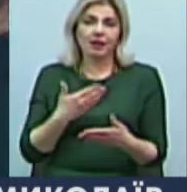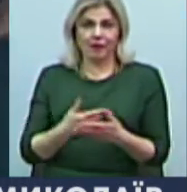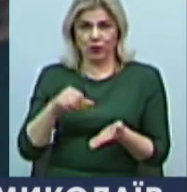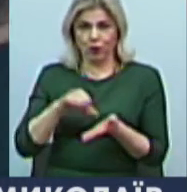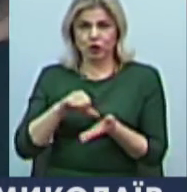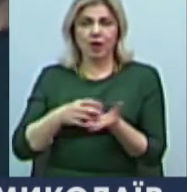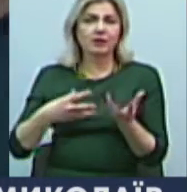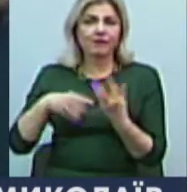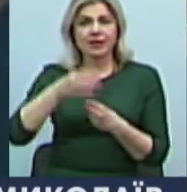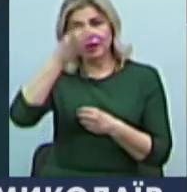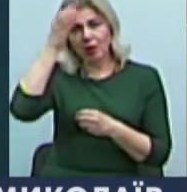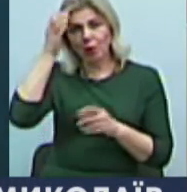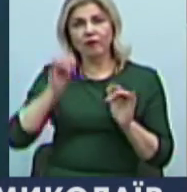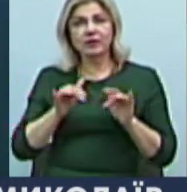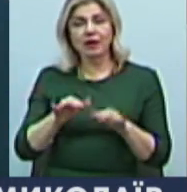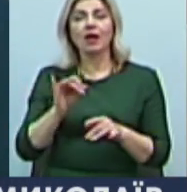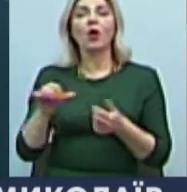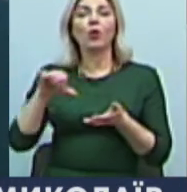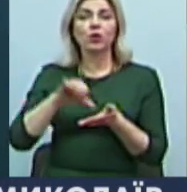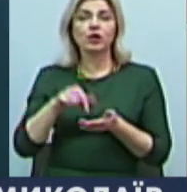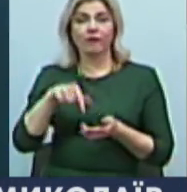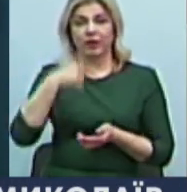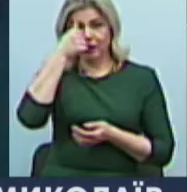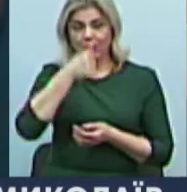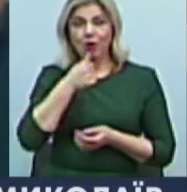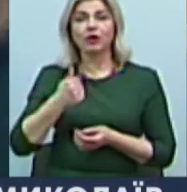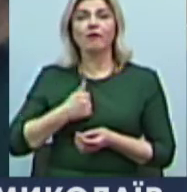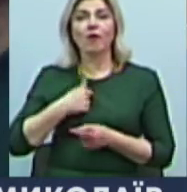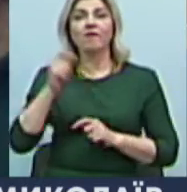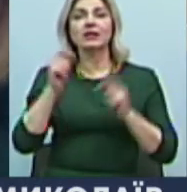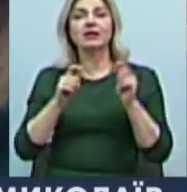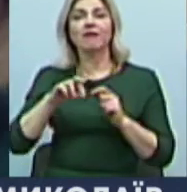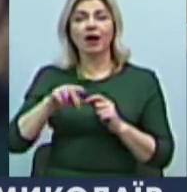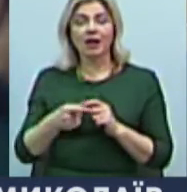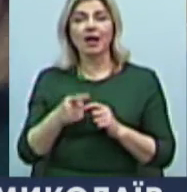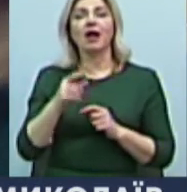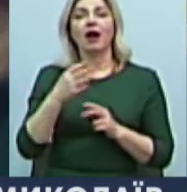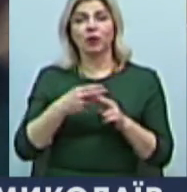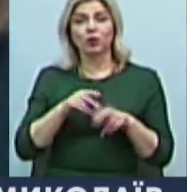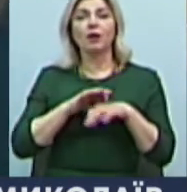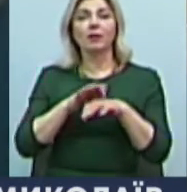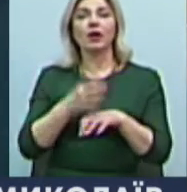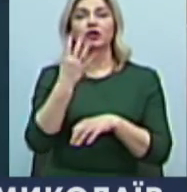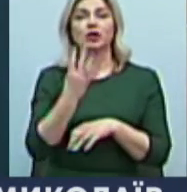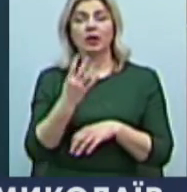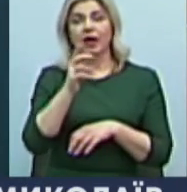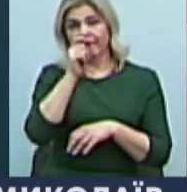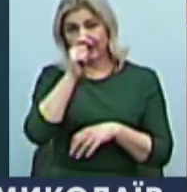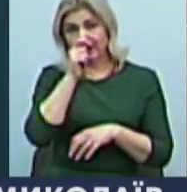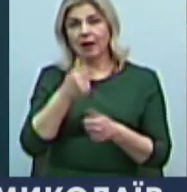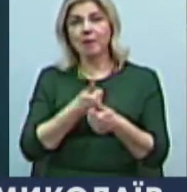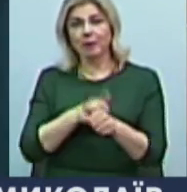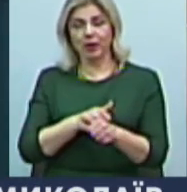наукових заходів. Зокрема, братиме участь в цьогорічному міському фестивалі STEM освіти, що проходитиме 4 квітня в